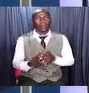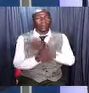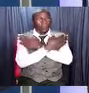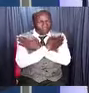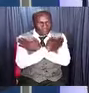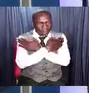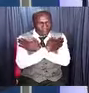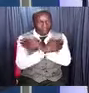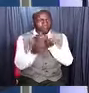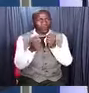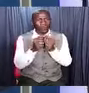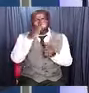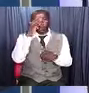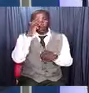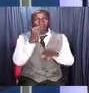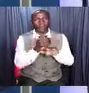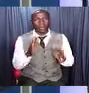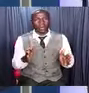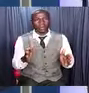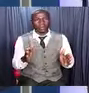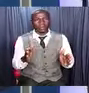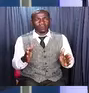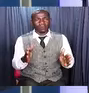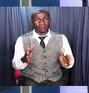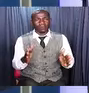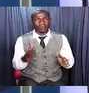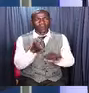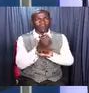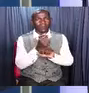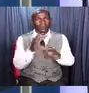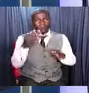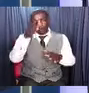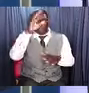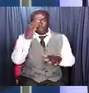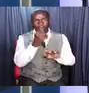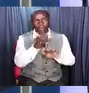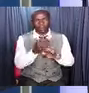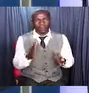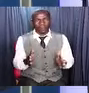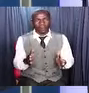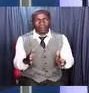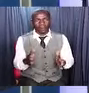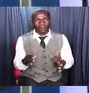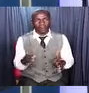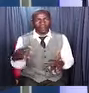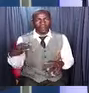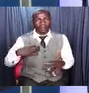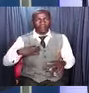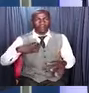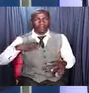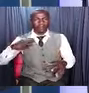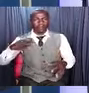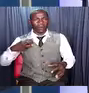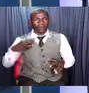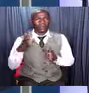na Mungu. Wow. Who are loved by the God of our founder. Mwanzilishi. Of our founder. Kwa kumtoa Yesu mwana wa pekee.